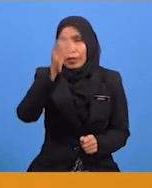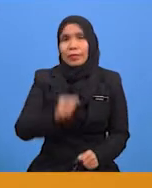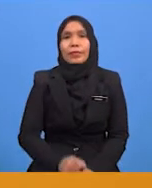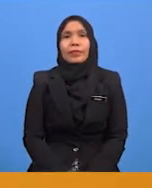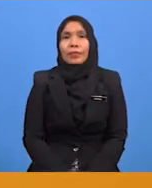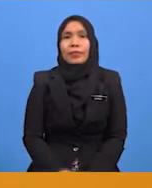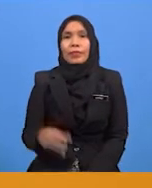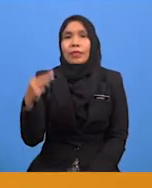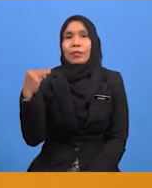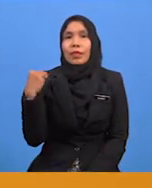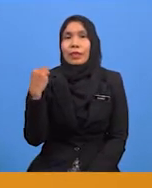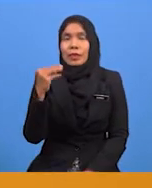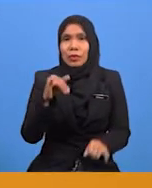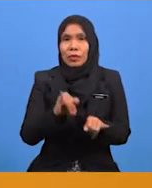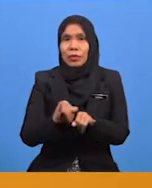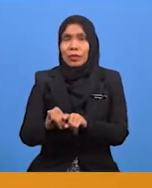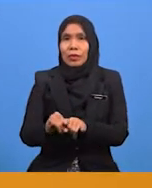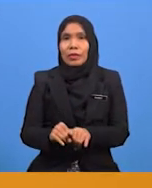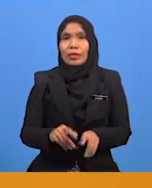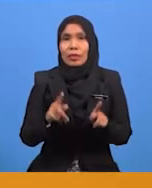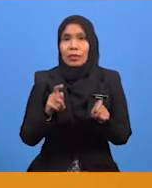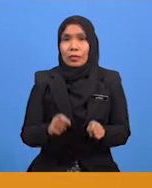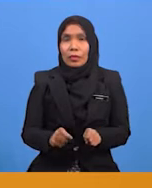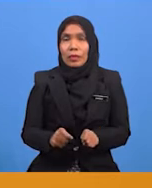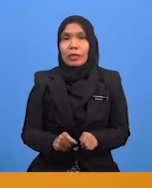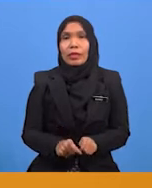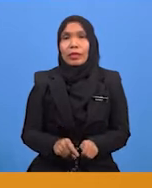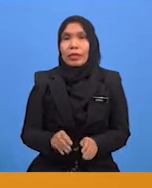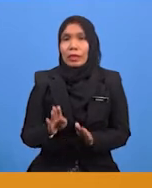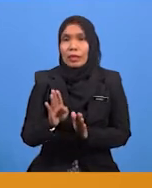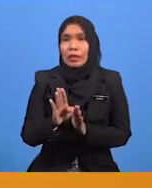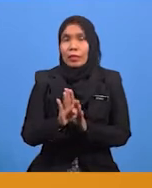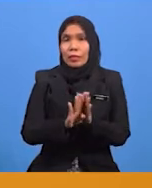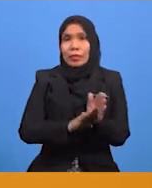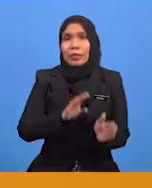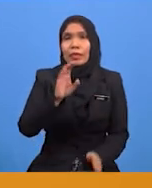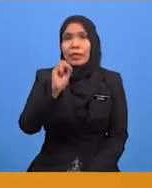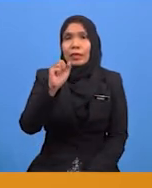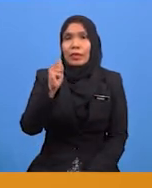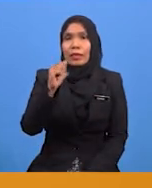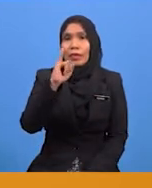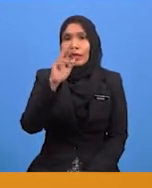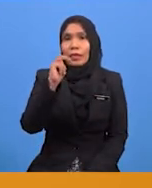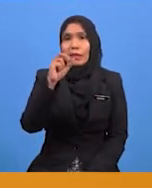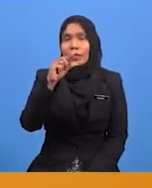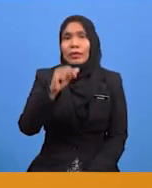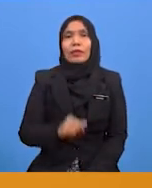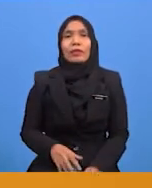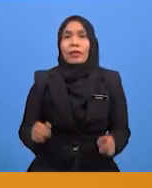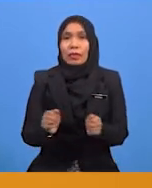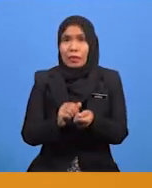perlu bersaing dengan rakan-rakan untuk tampil sebagai pelajar yang terbaik dan